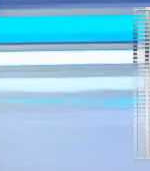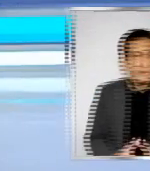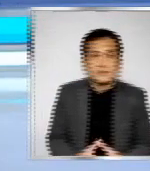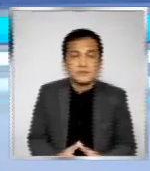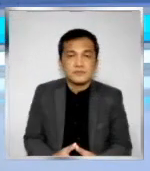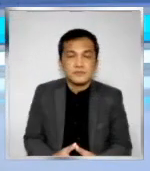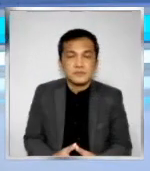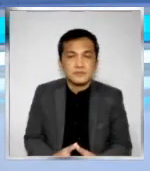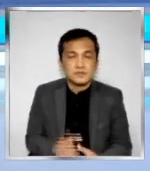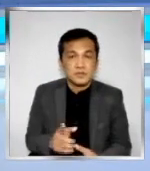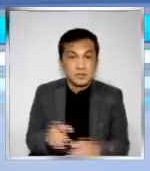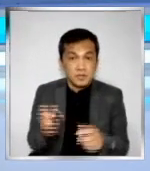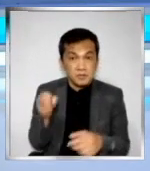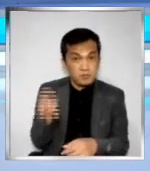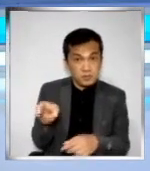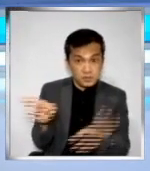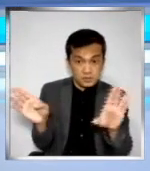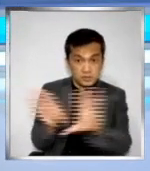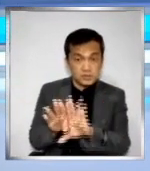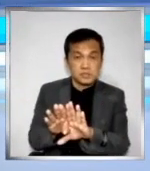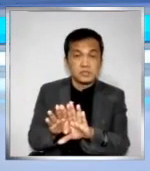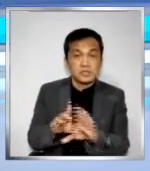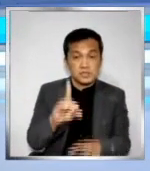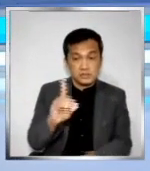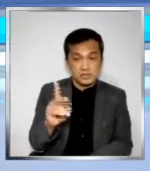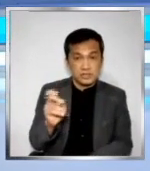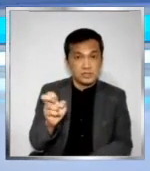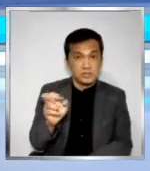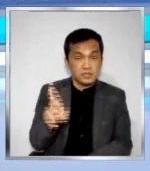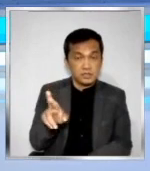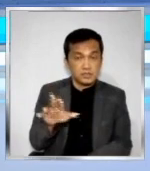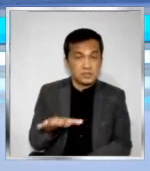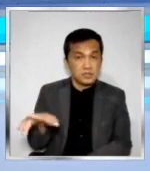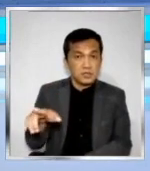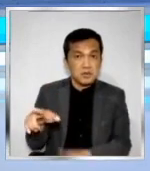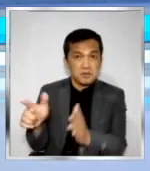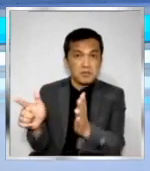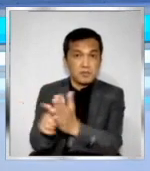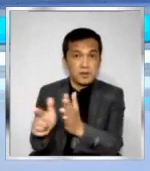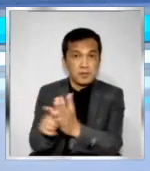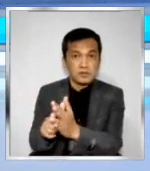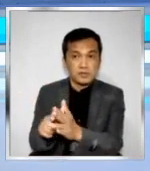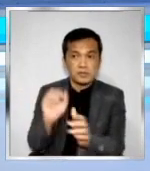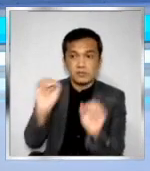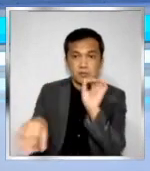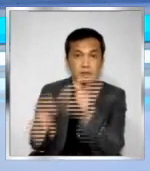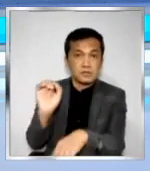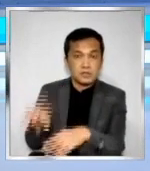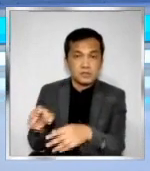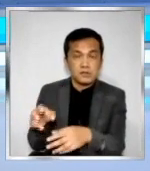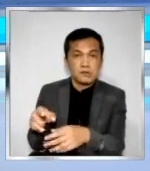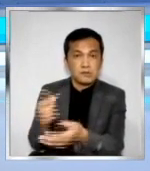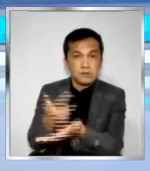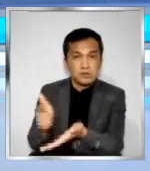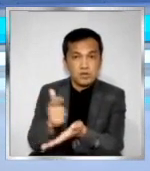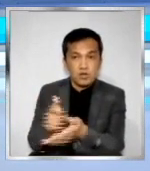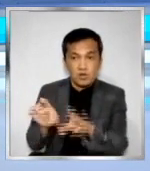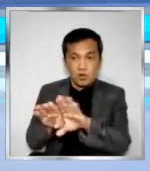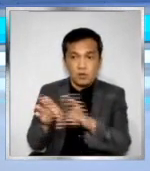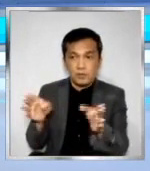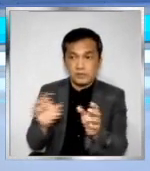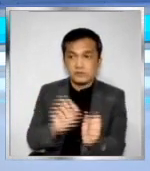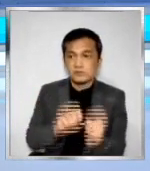Ipinasara ng Department of Environment and Natural Resources ang ipinagbabawal na tambakan ng basura o yung open dump site sa Santa